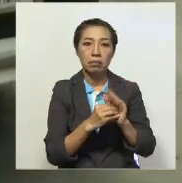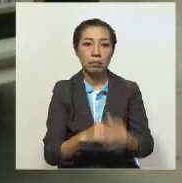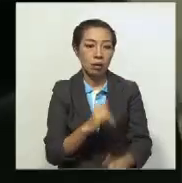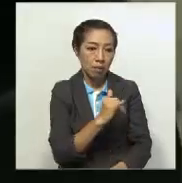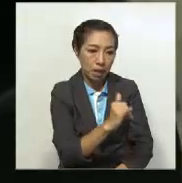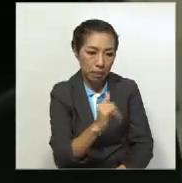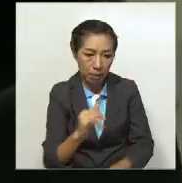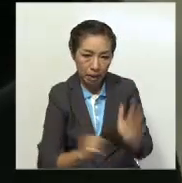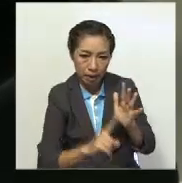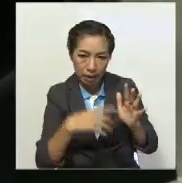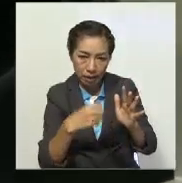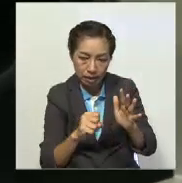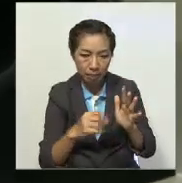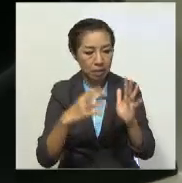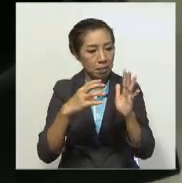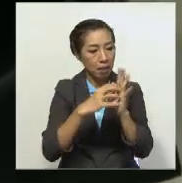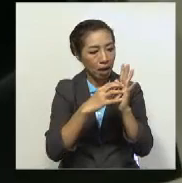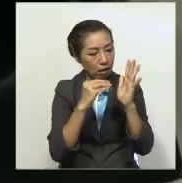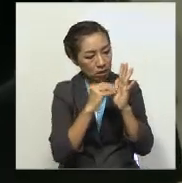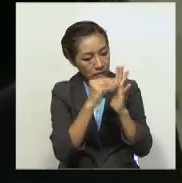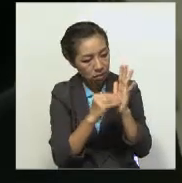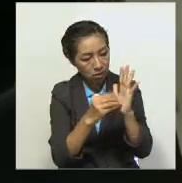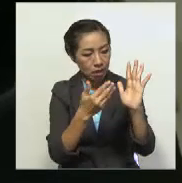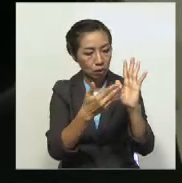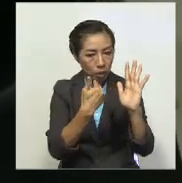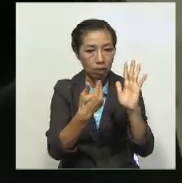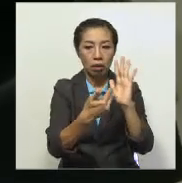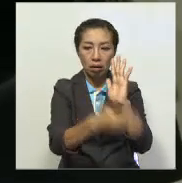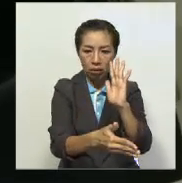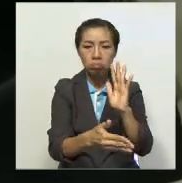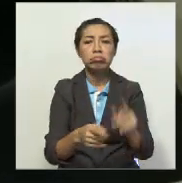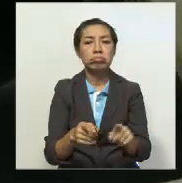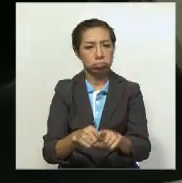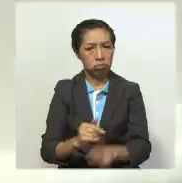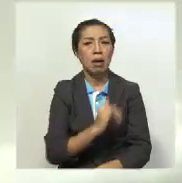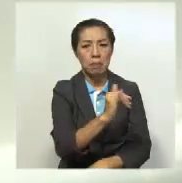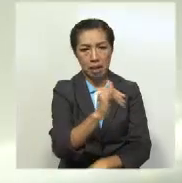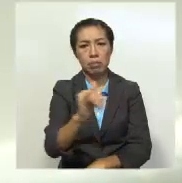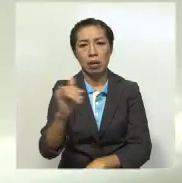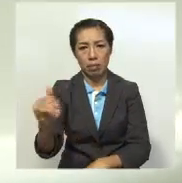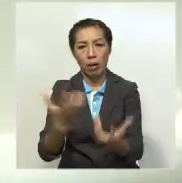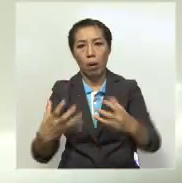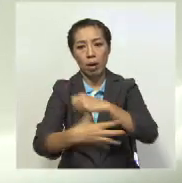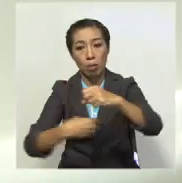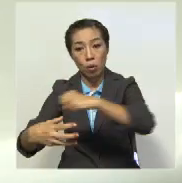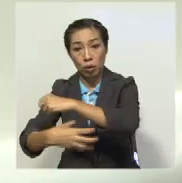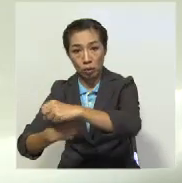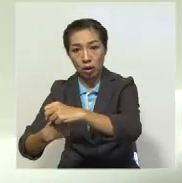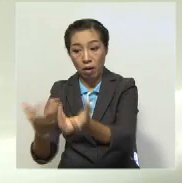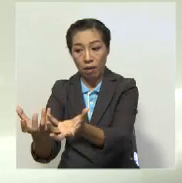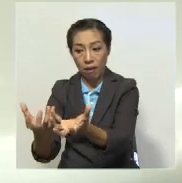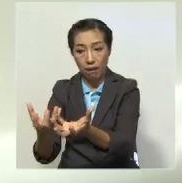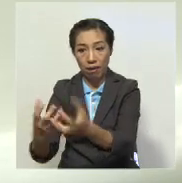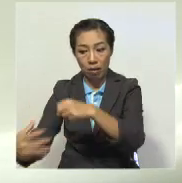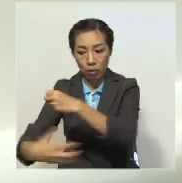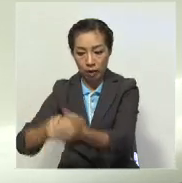ก็ก่อเหตุนะฮ ะ ภาคกลางโอ้นี่ไปทุกภาคป่ะครับเนี่ยภาคตะวันตกภาคตะวันออกนะครับส่วนทรัพย์สินที่ได้เนี่ยก็จะนำไปจำนำหรือว่